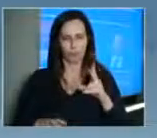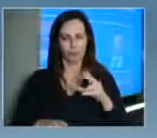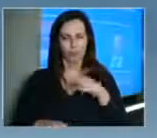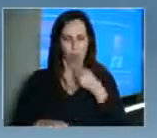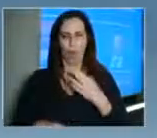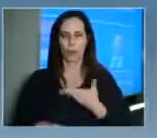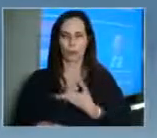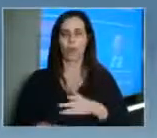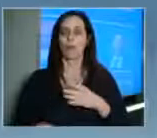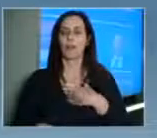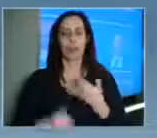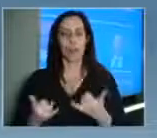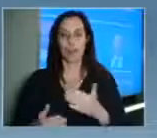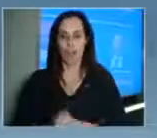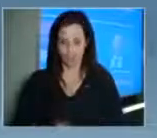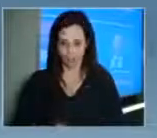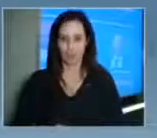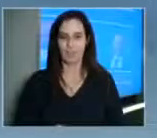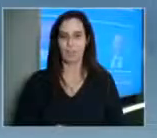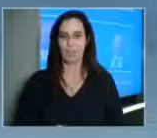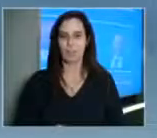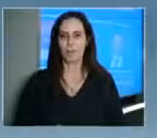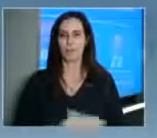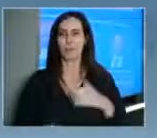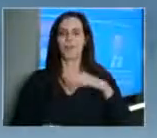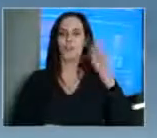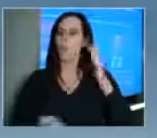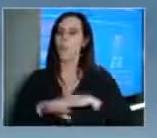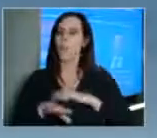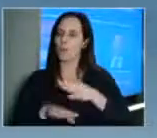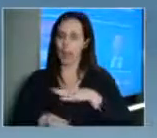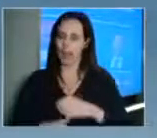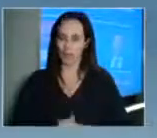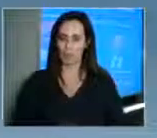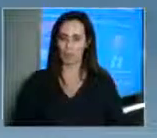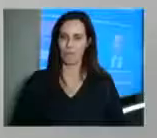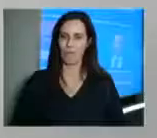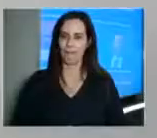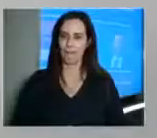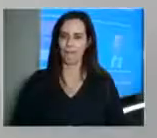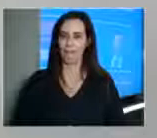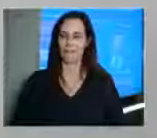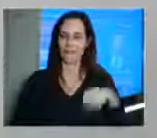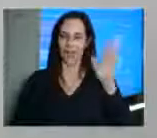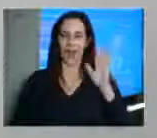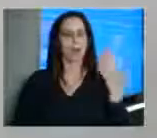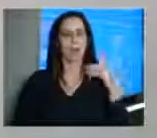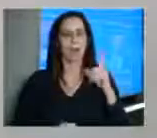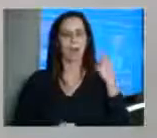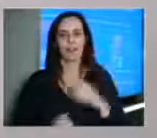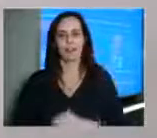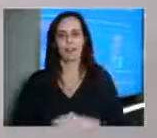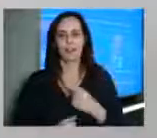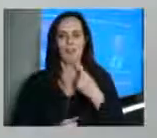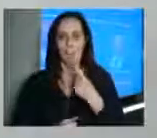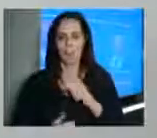פוטנציאליים. אנחנו אומרים שלום למומחי הדיגיטל שלנו, איתי צמיר. איתי, מה היה השבוע בקמפיינים? זה כמה שבועות שאנחנו